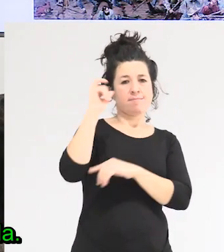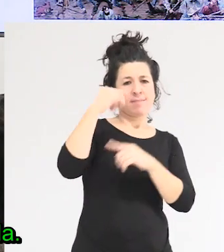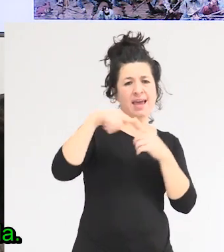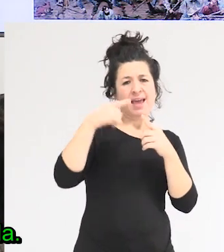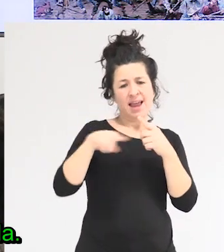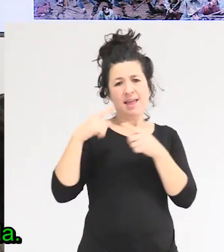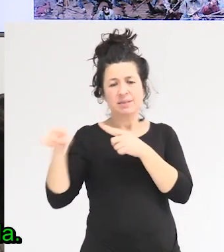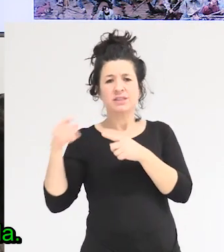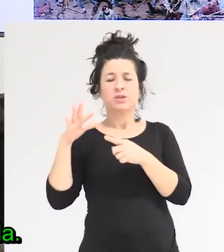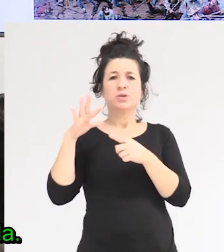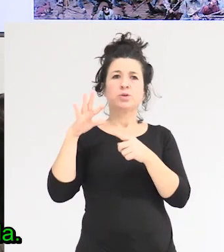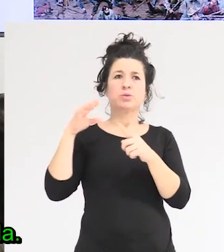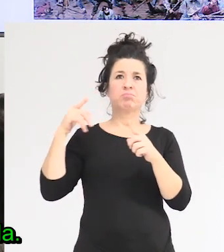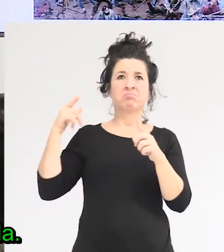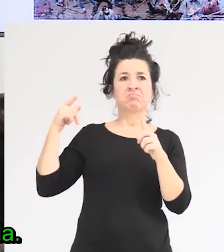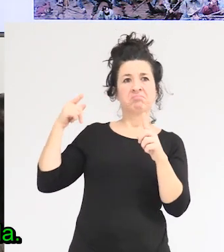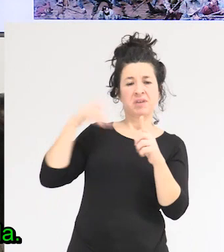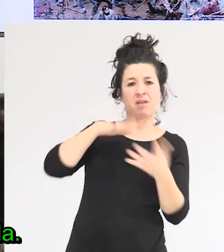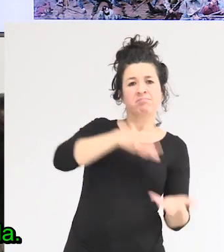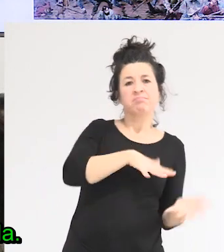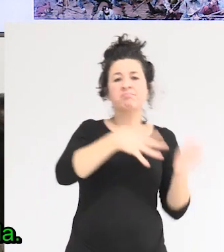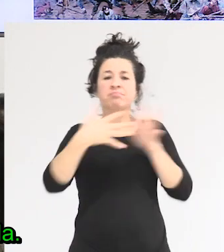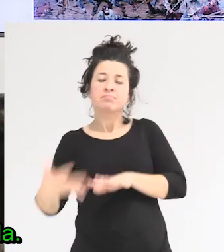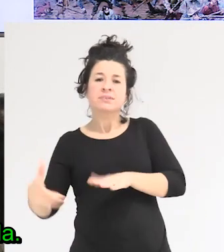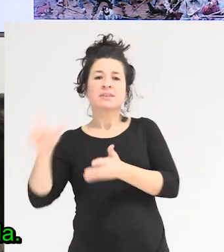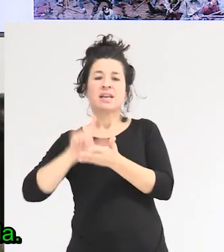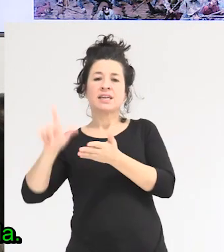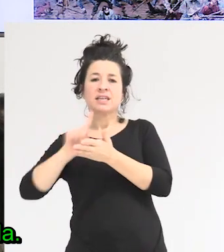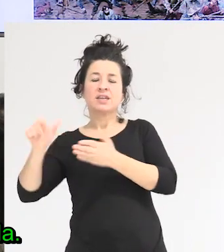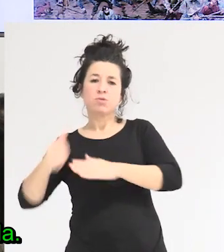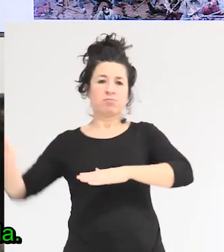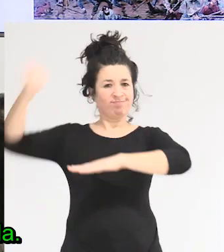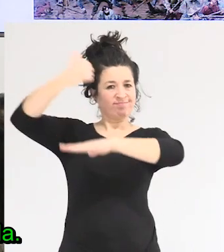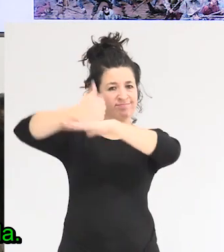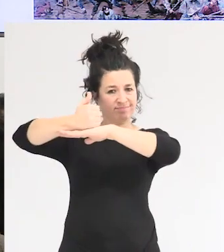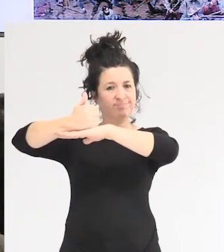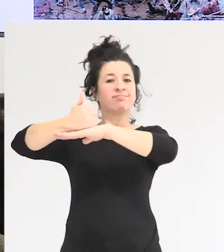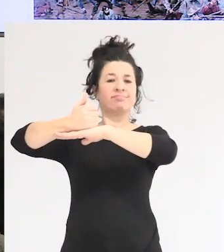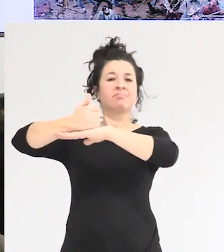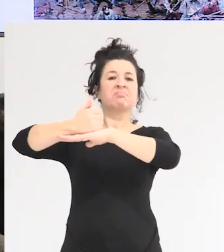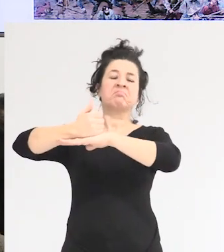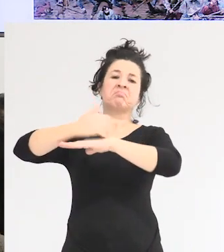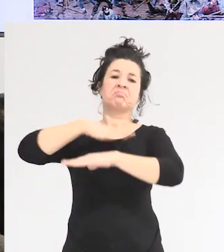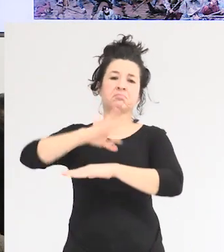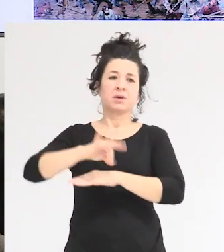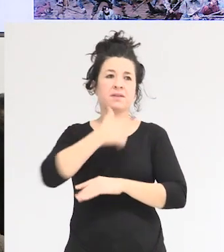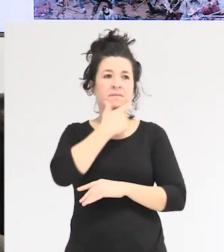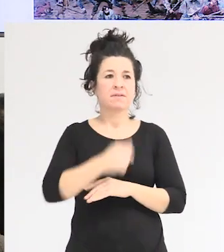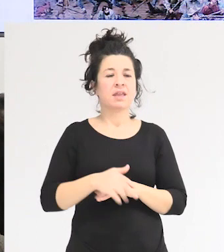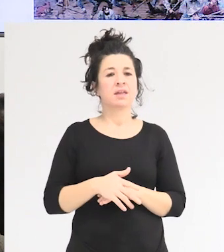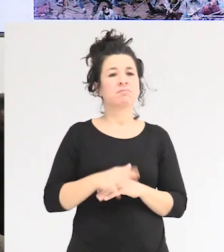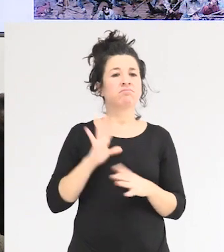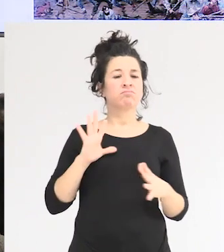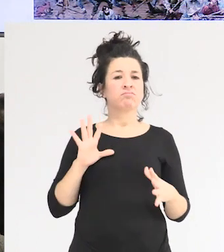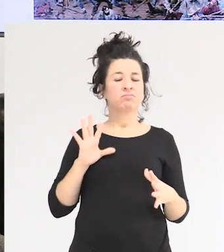Literatur goren edo handi horren lehen gai bihurtzeko elementuak badaudela, ez?